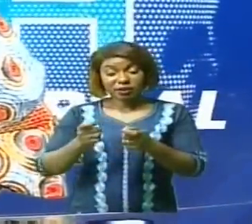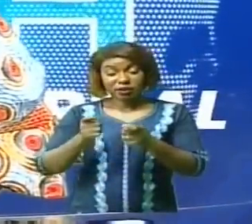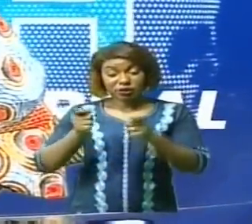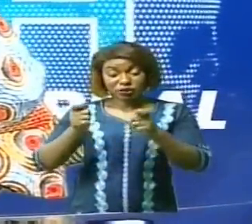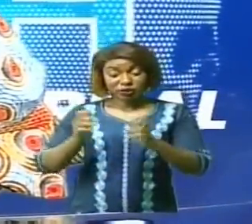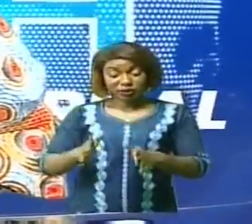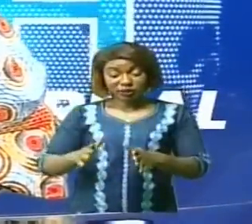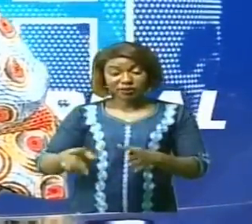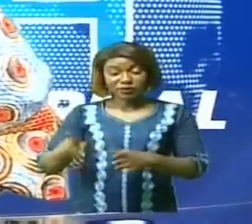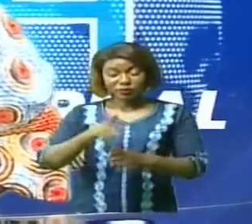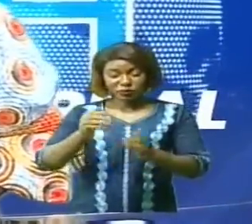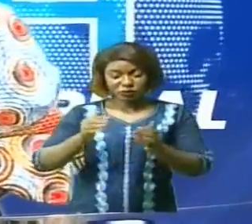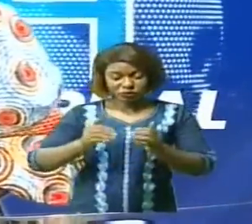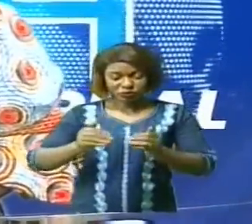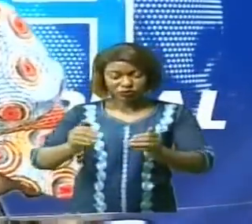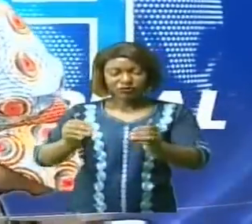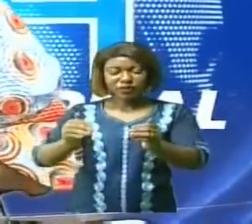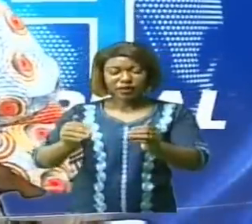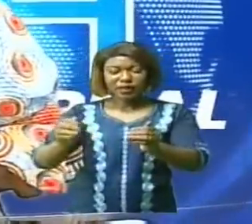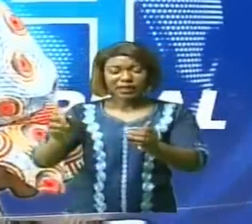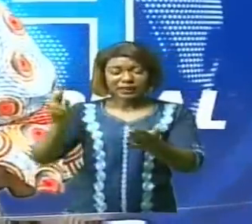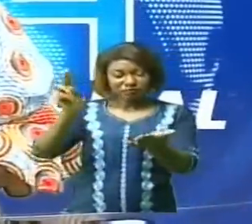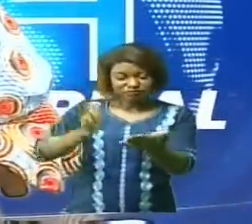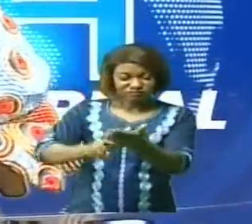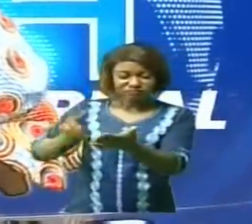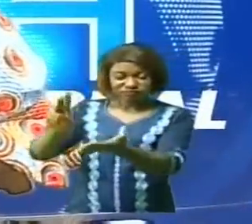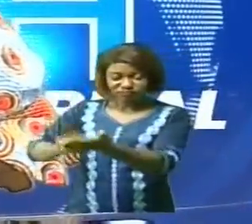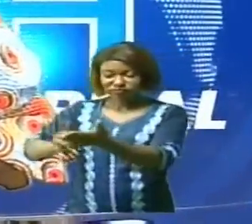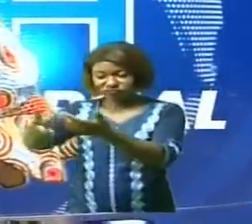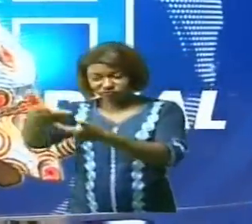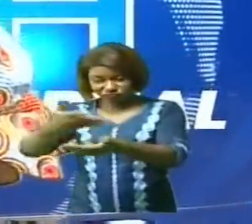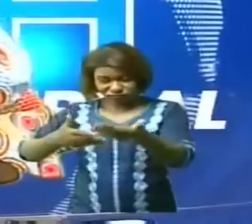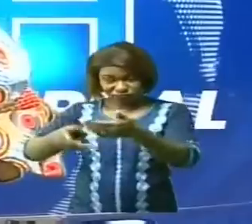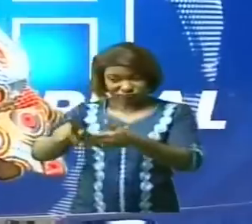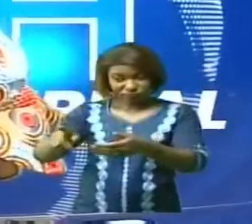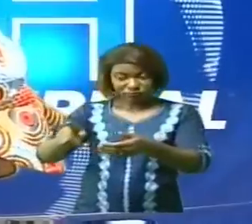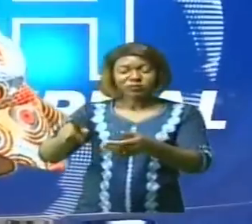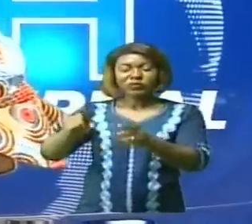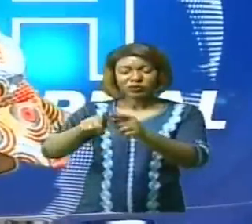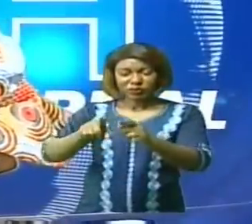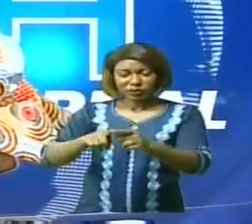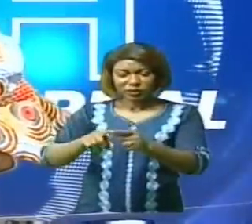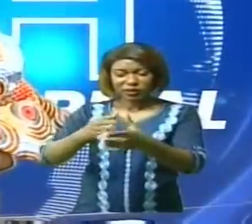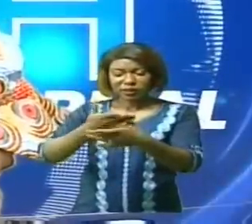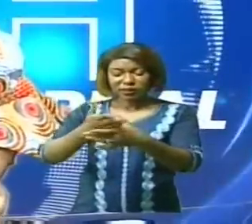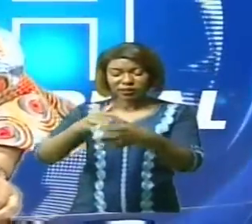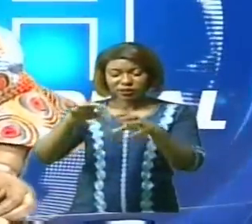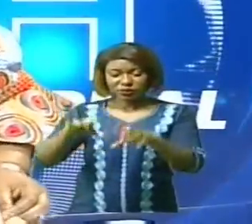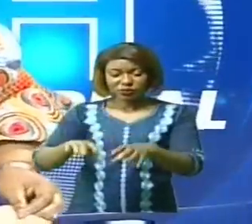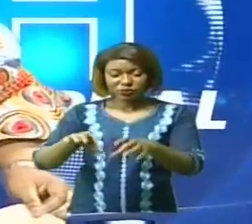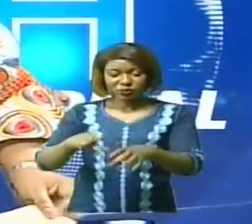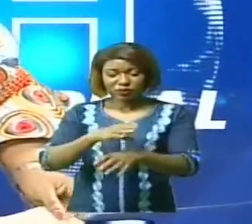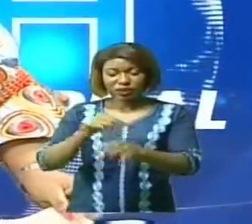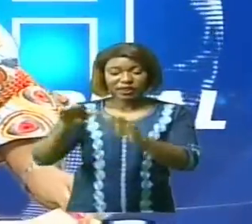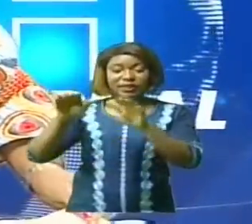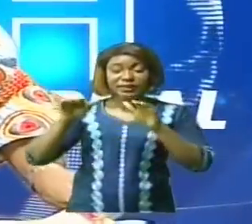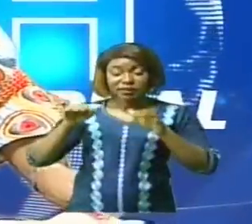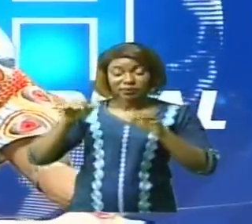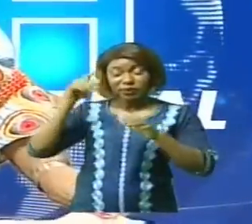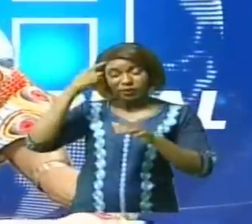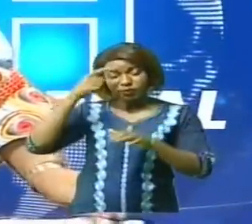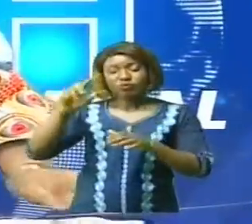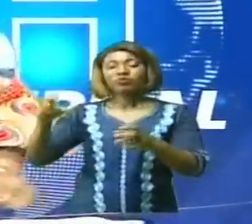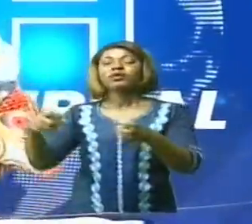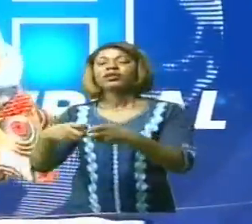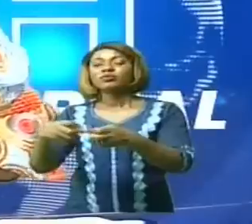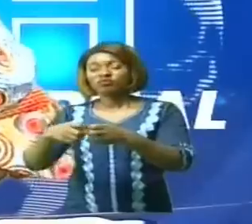page magazine l'intégralité de la signature des différents accords signés entre la RDC et la Zambie dans le domaine